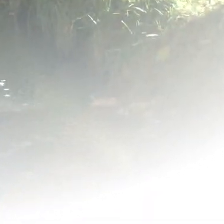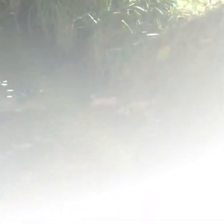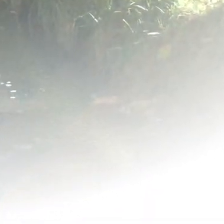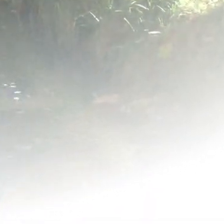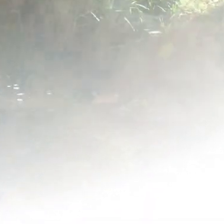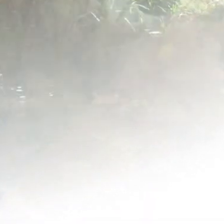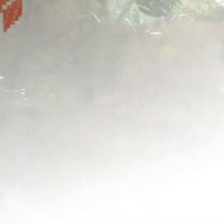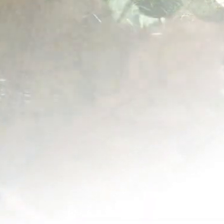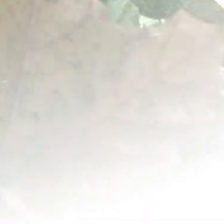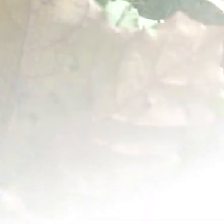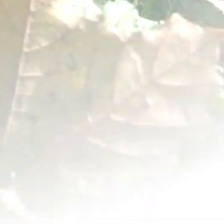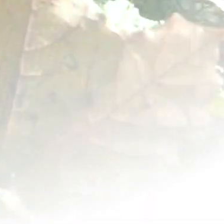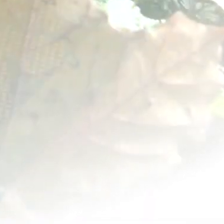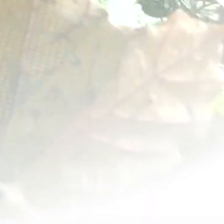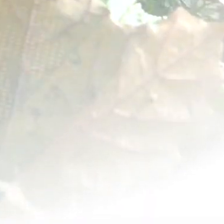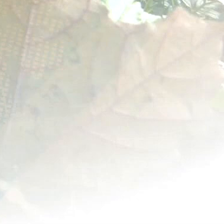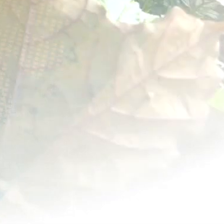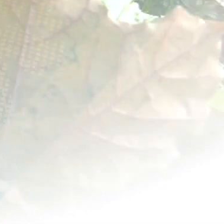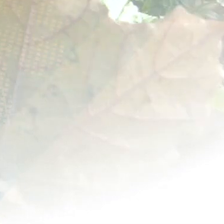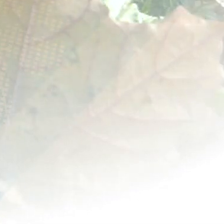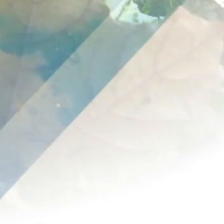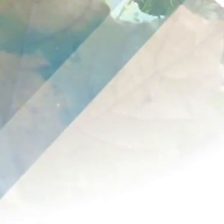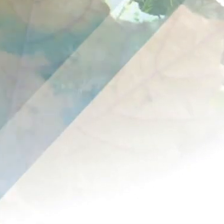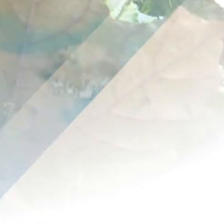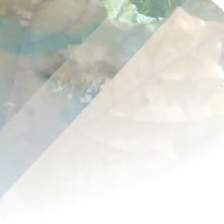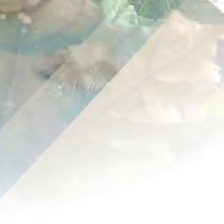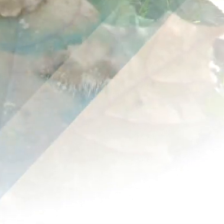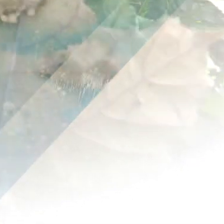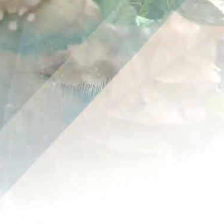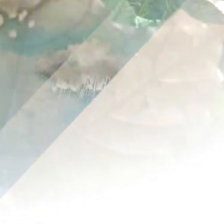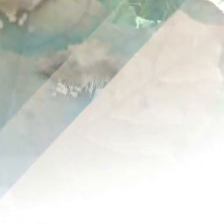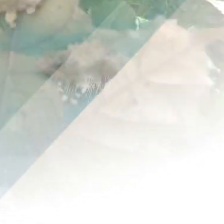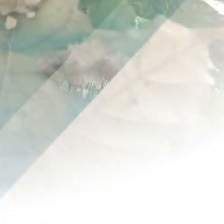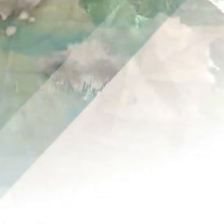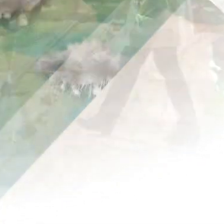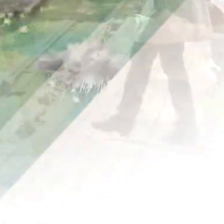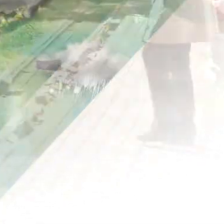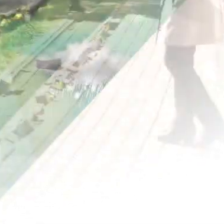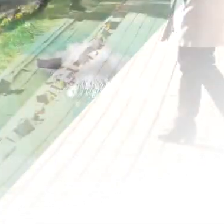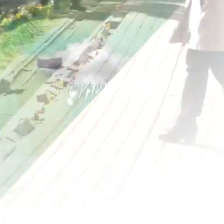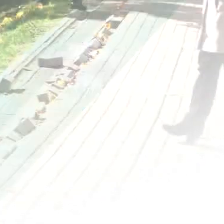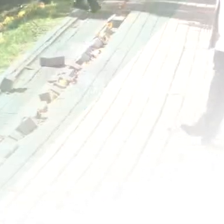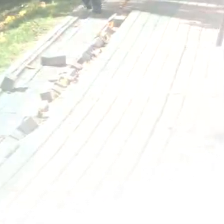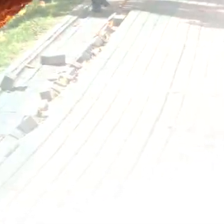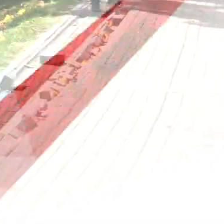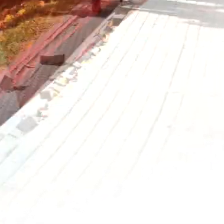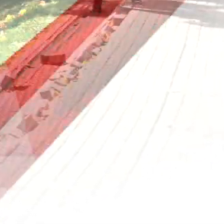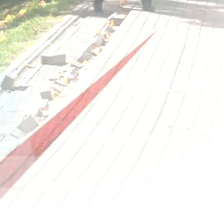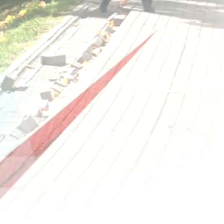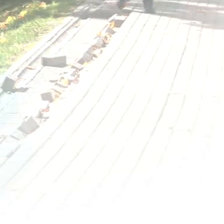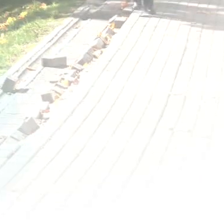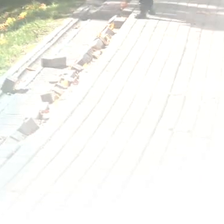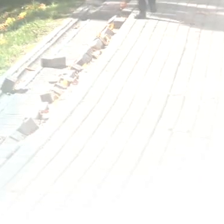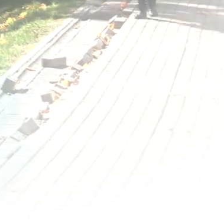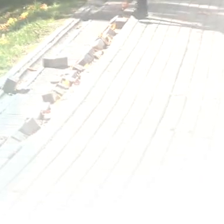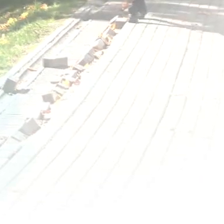будуць кароткачасовымі і не прынясуць адчувальнай шкоды. Нядрэнны час для паездак, пераезду і перамену